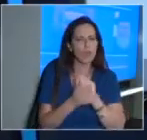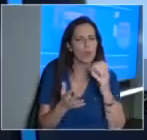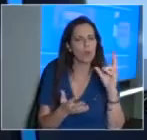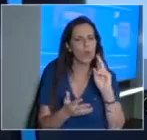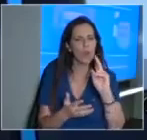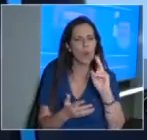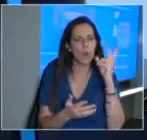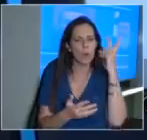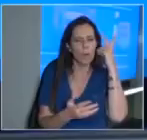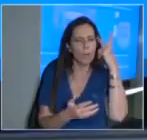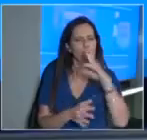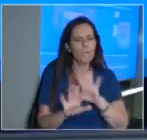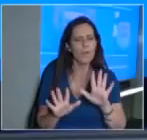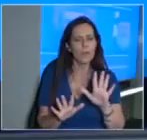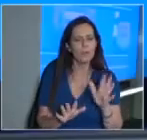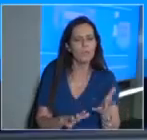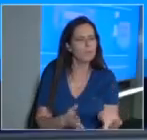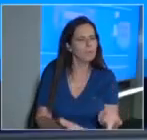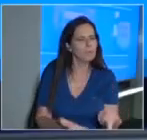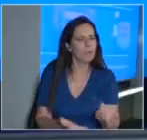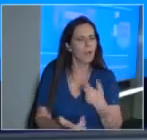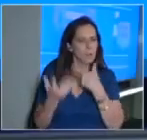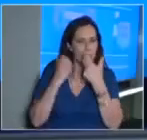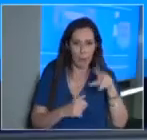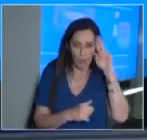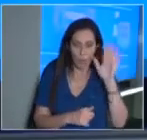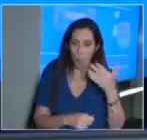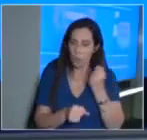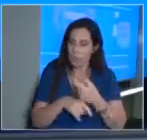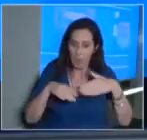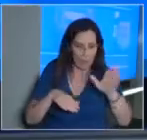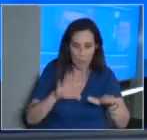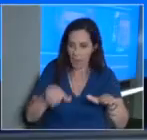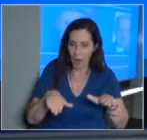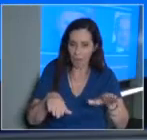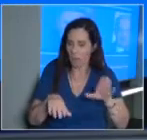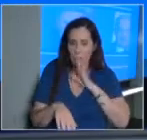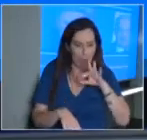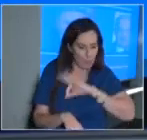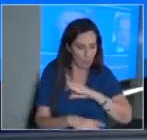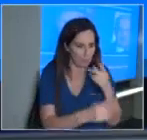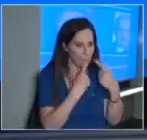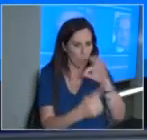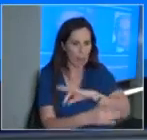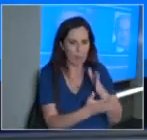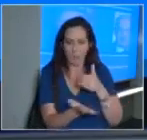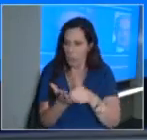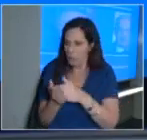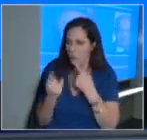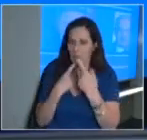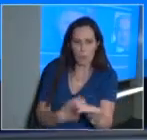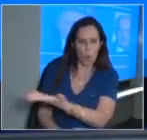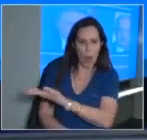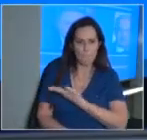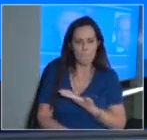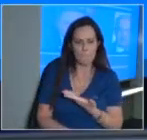להבין, וזה למה הליכוד לא מתנהל במקביל. הציפייה שלנו מהליכוד הייתה, בואו נתנהל במקביל, יש משבר ליברמן, תנהלו אותו, במקביל תמשיכו לנהל מסע